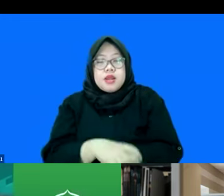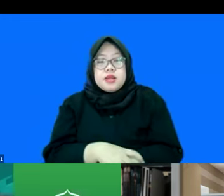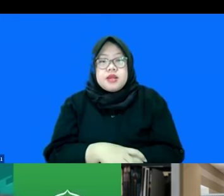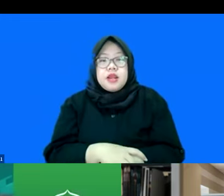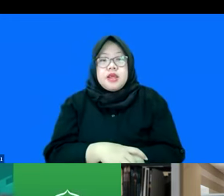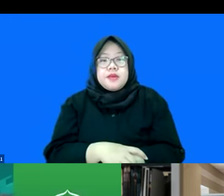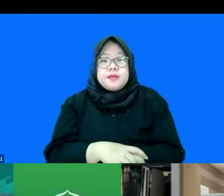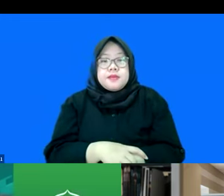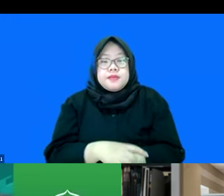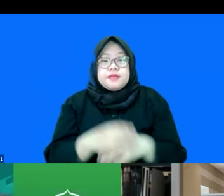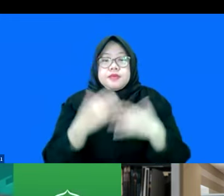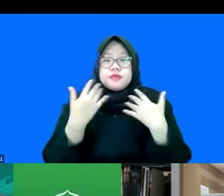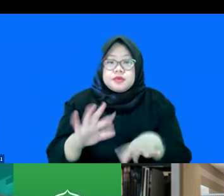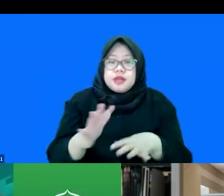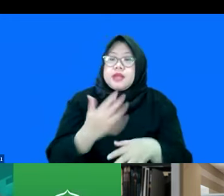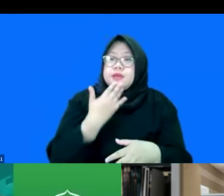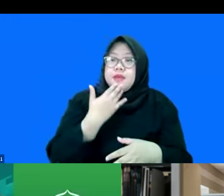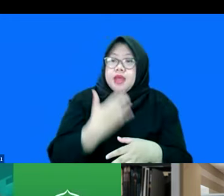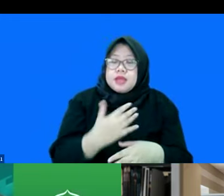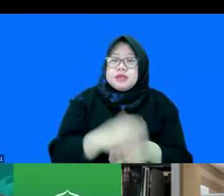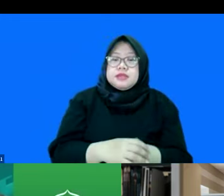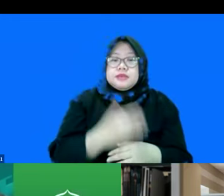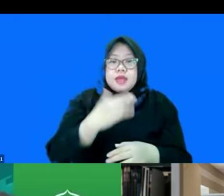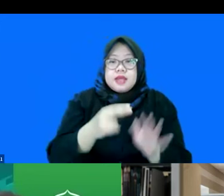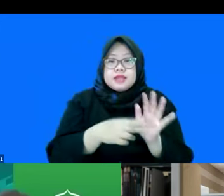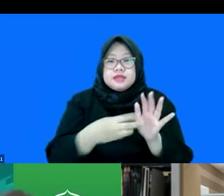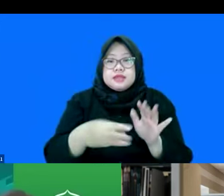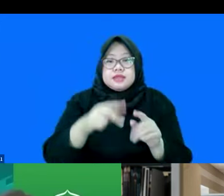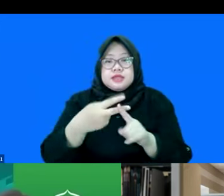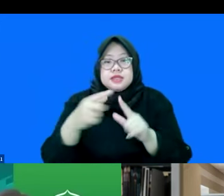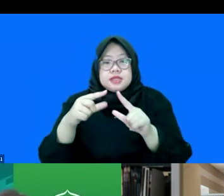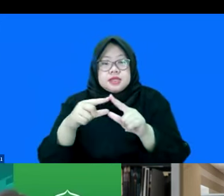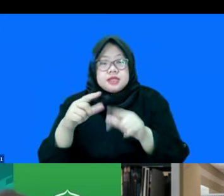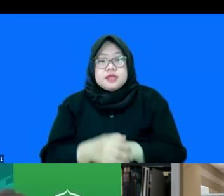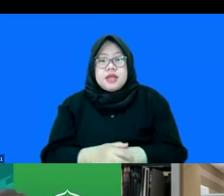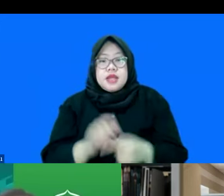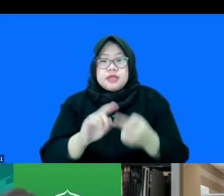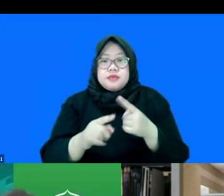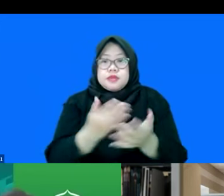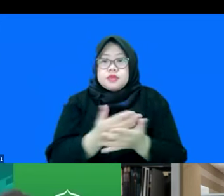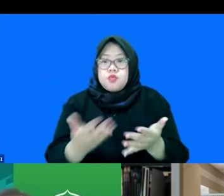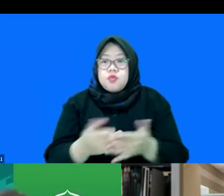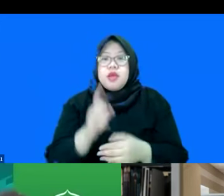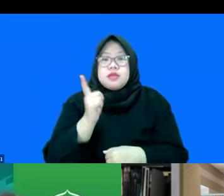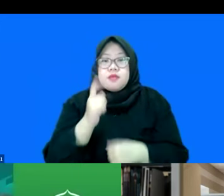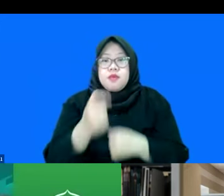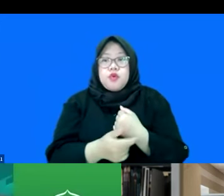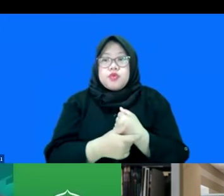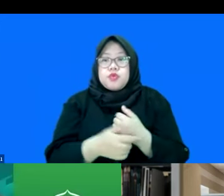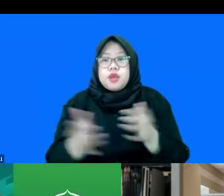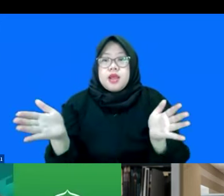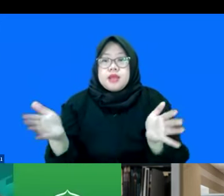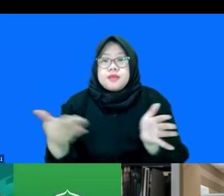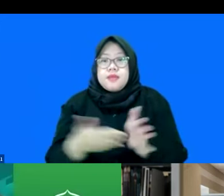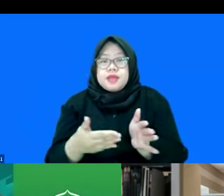Baik, terima kasih Bu Nifa. Rekan-rekan, berhubung waktu kita terbatas, mohon maaf saya harus mengakhiri